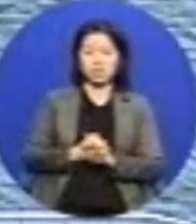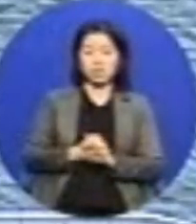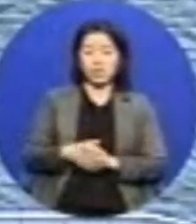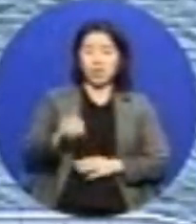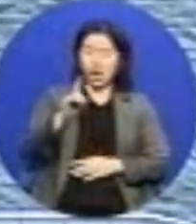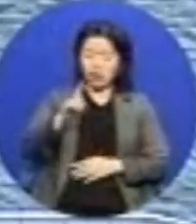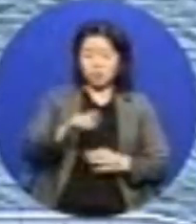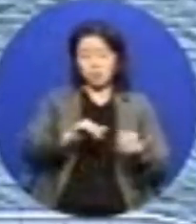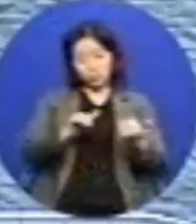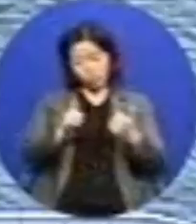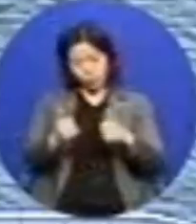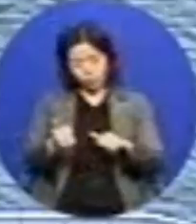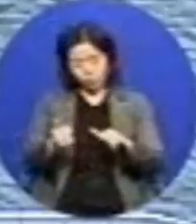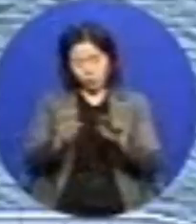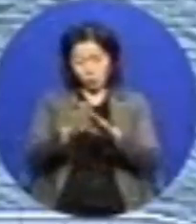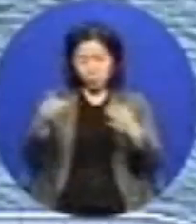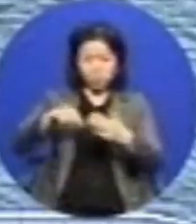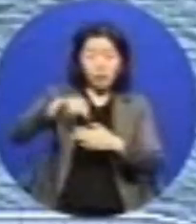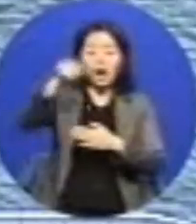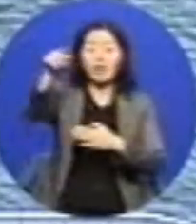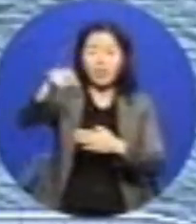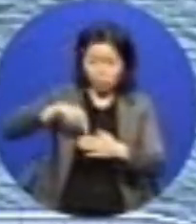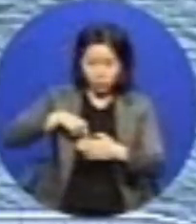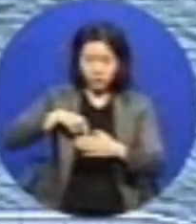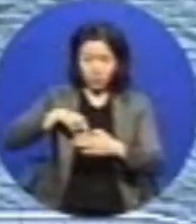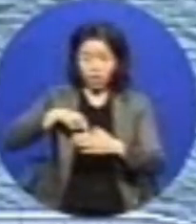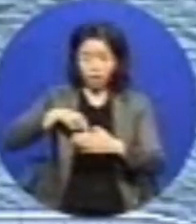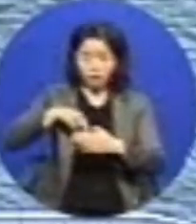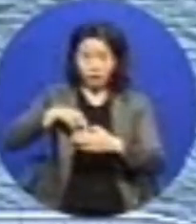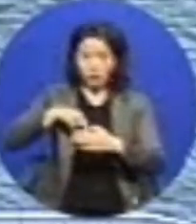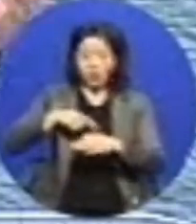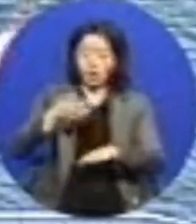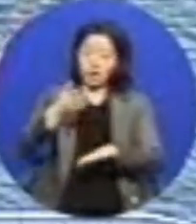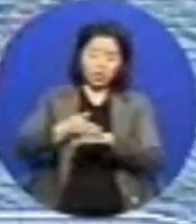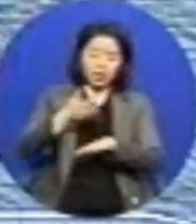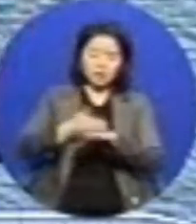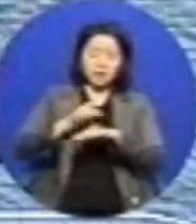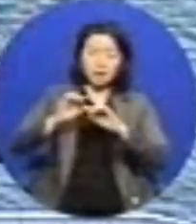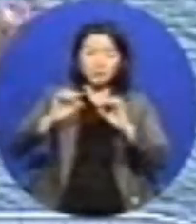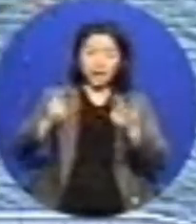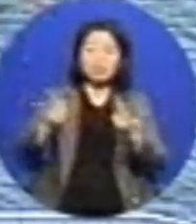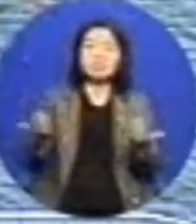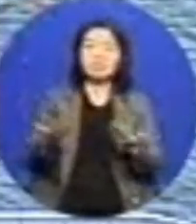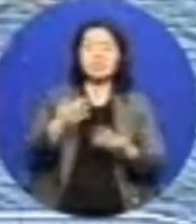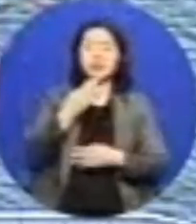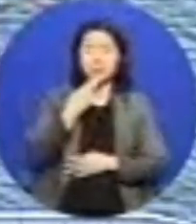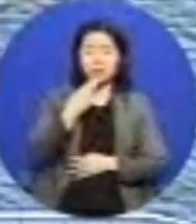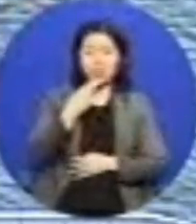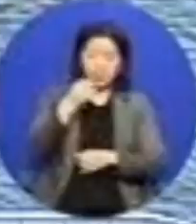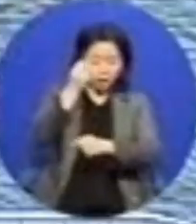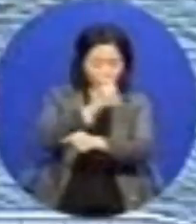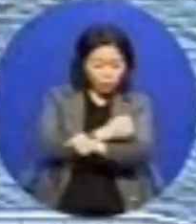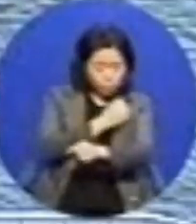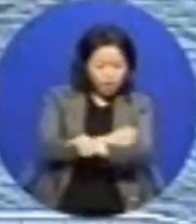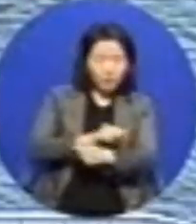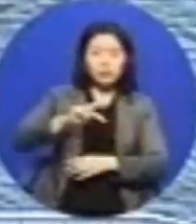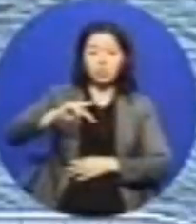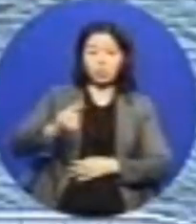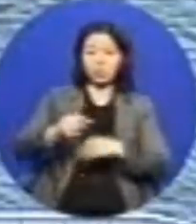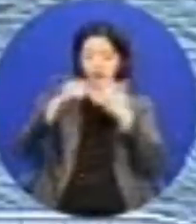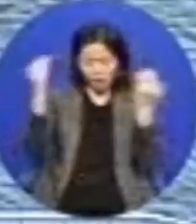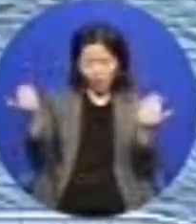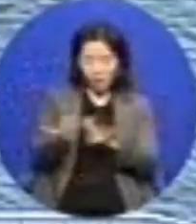한번 죽음의 문을 건너갔다 오고 나니까 감사하지 않은 일이 없어요 수고하는 것도 다 감사드려요